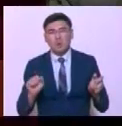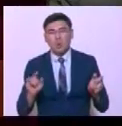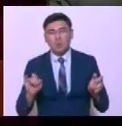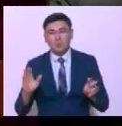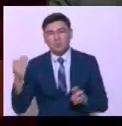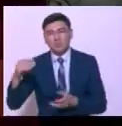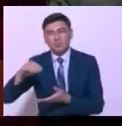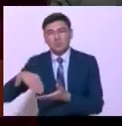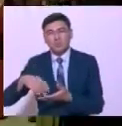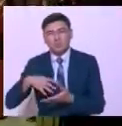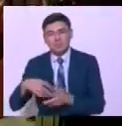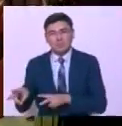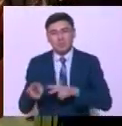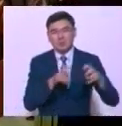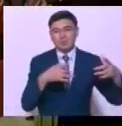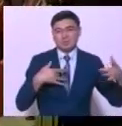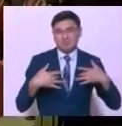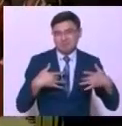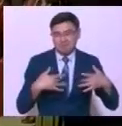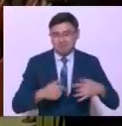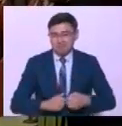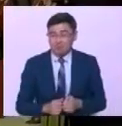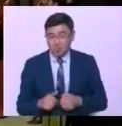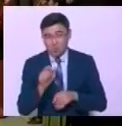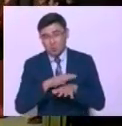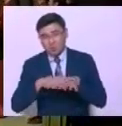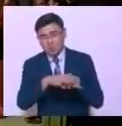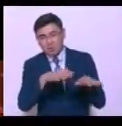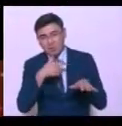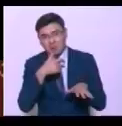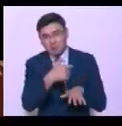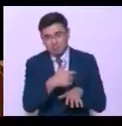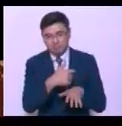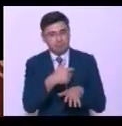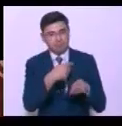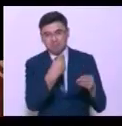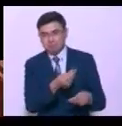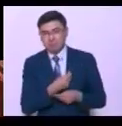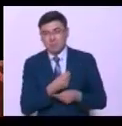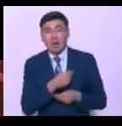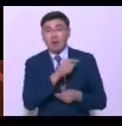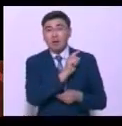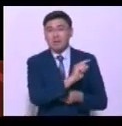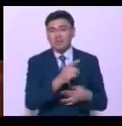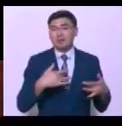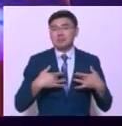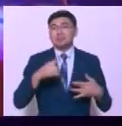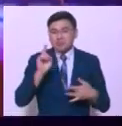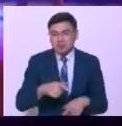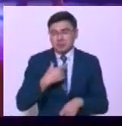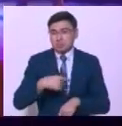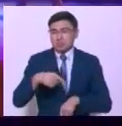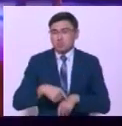восто возглас и интерес зрителей в зале очень сильно ощущались и для самих артистов говорит Майра Умар актриса казарского государственного